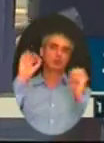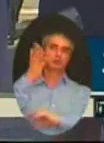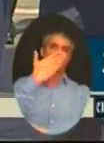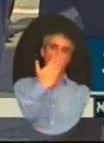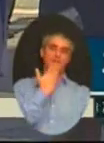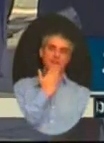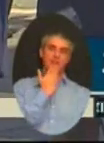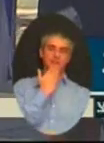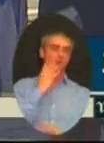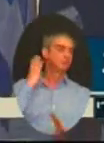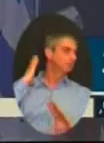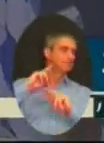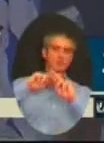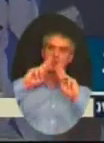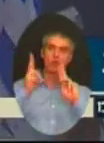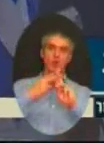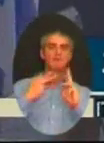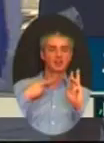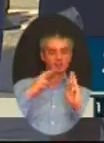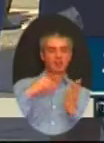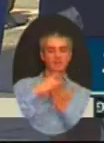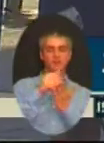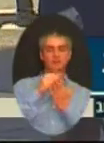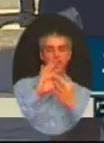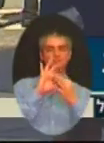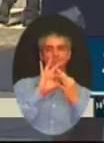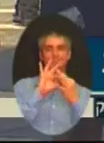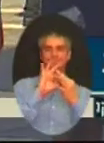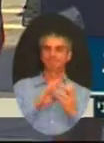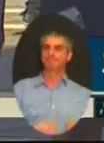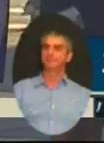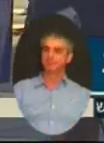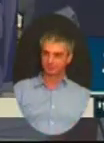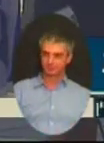של ישראל בכל העולם, ואני מקווה שנמשיך לשמור על זה כך. ואנחנו, תודה רבה לשניכם.